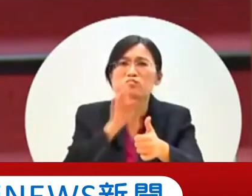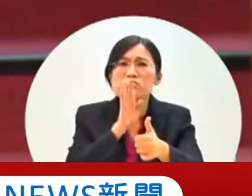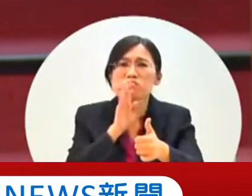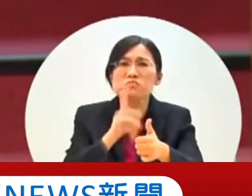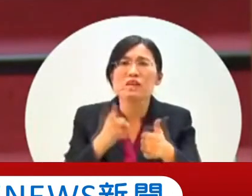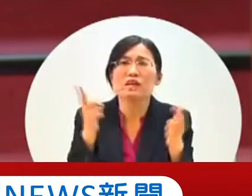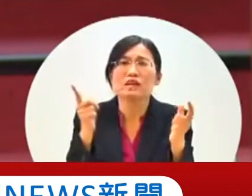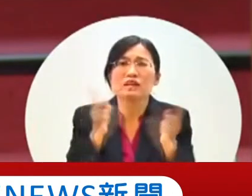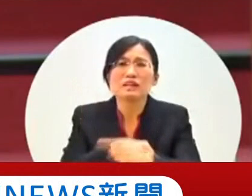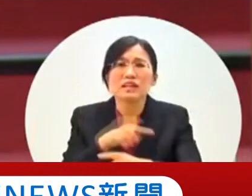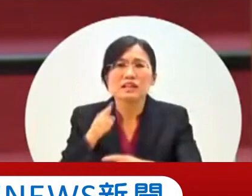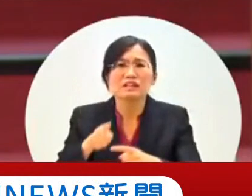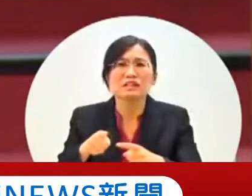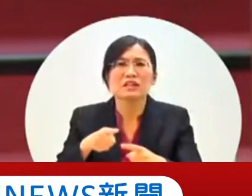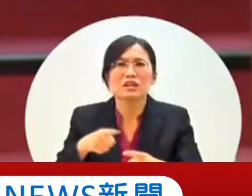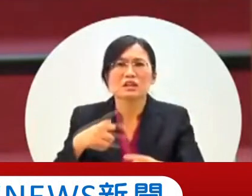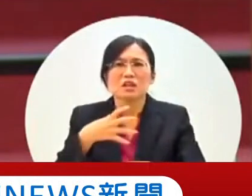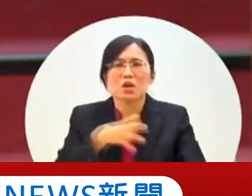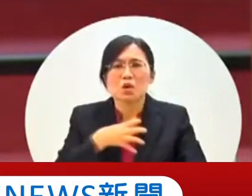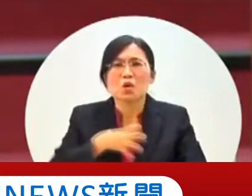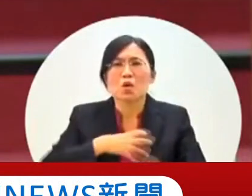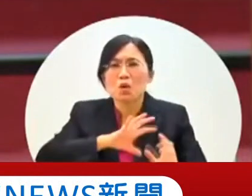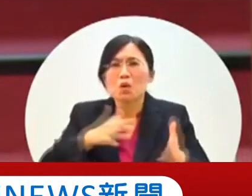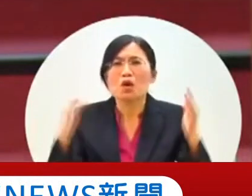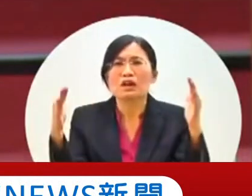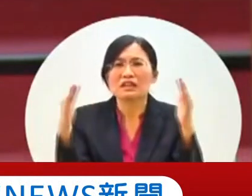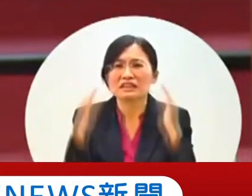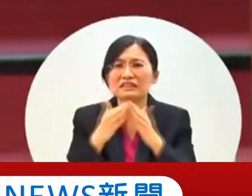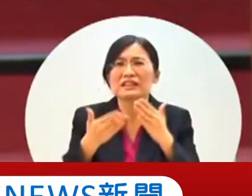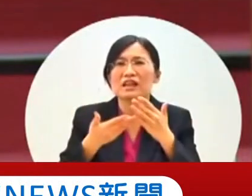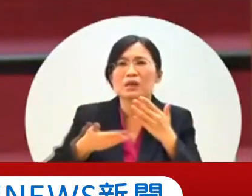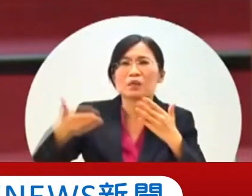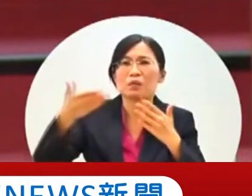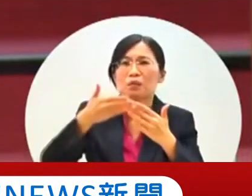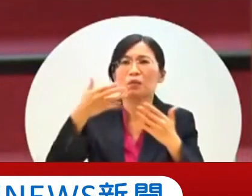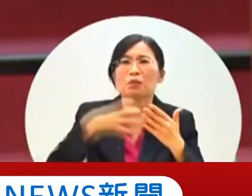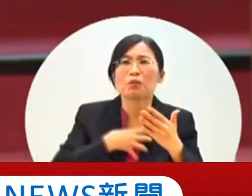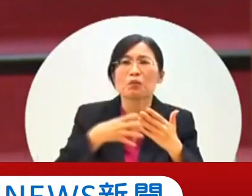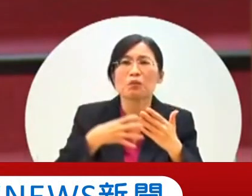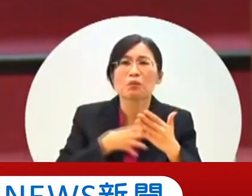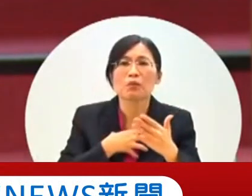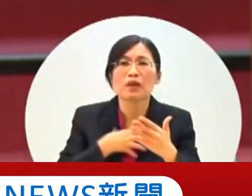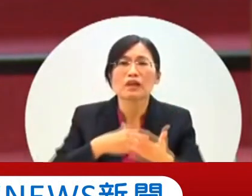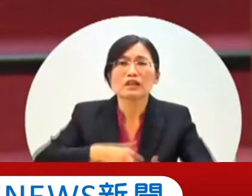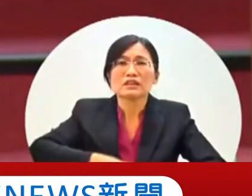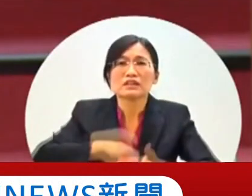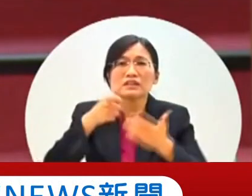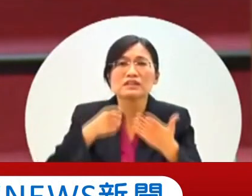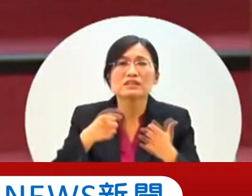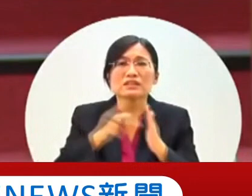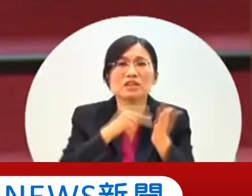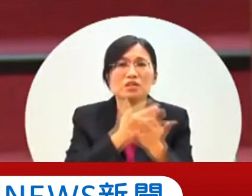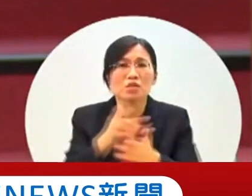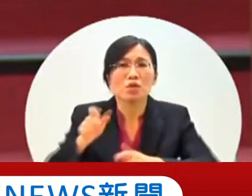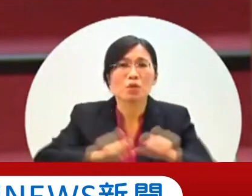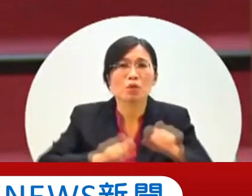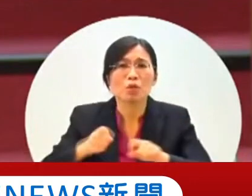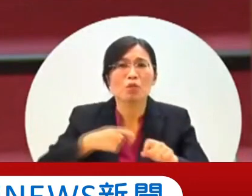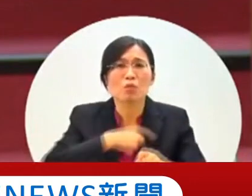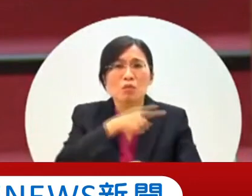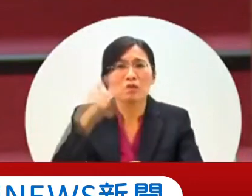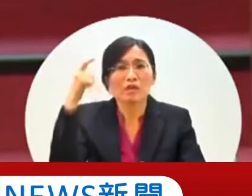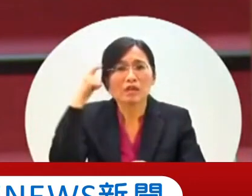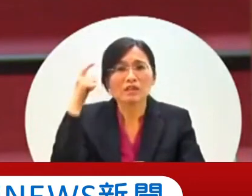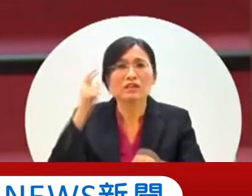级的解决方案与愿景。我们认为，这不只是市长的职责，更是一个领导者应该有的格局